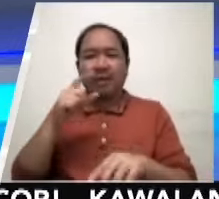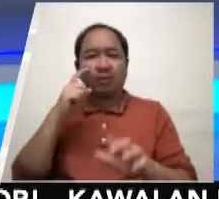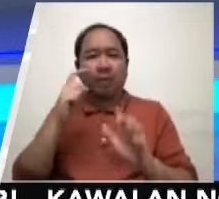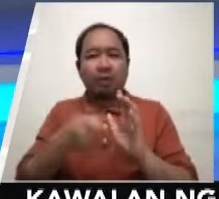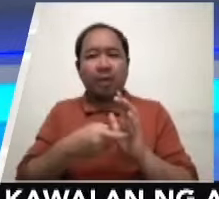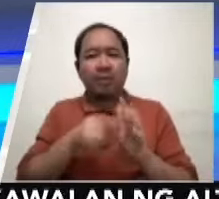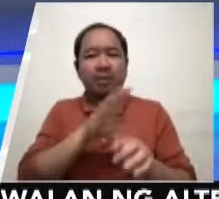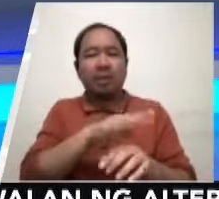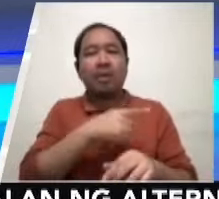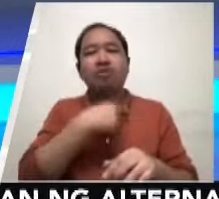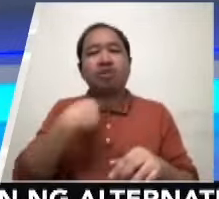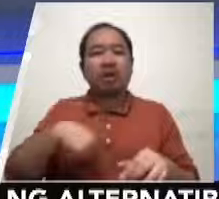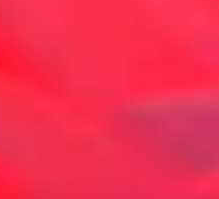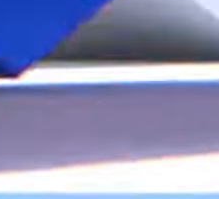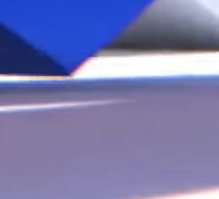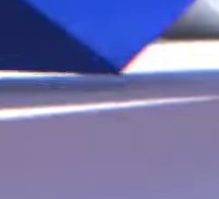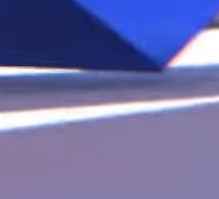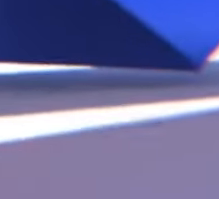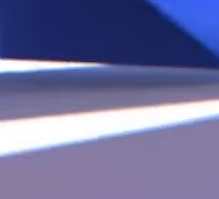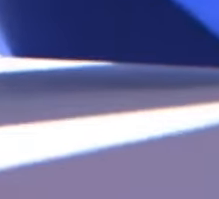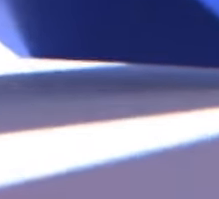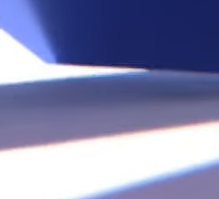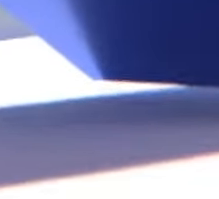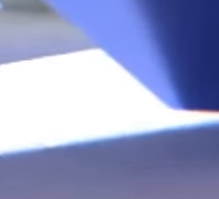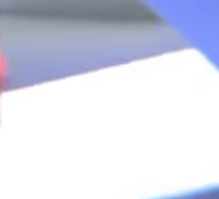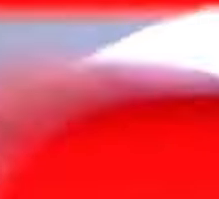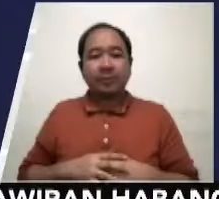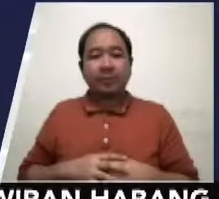China. At nakatutok si June Veneracion.